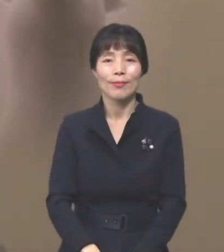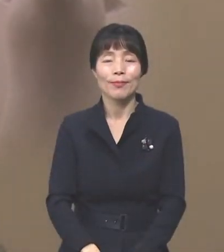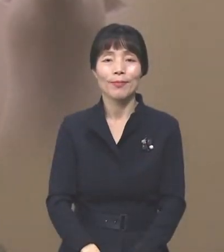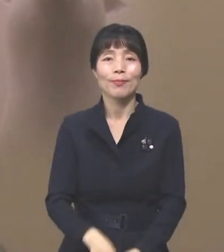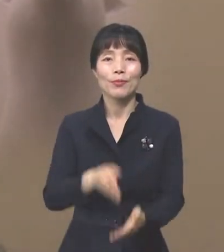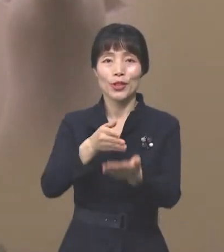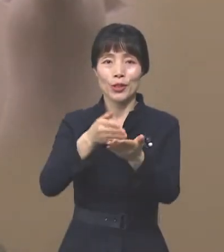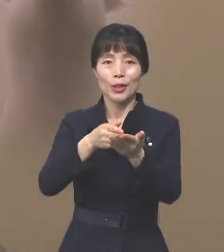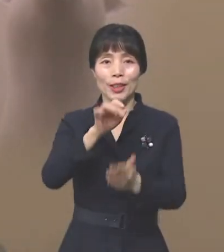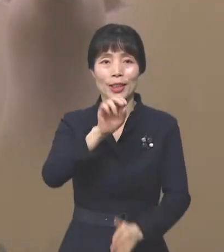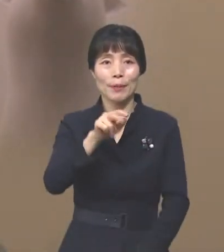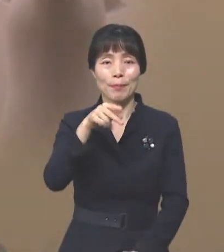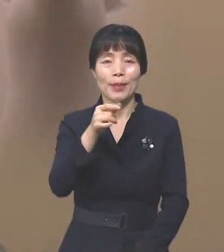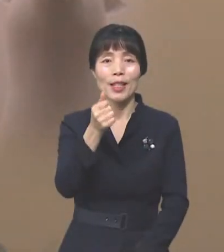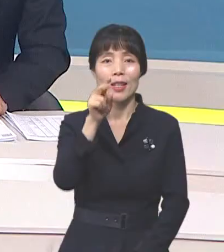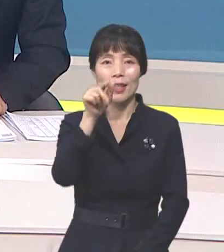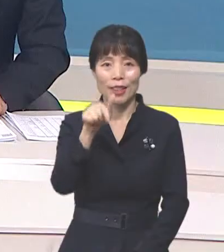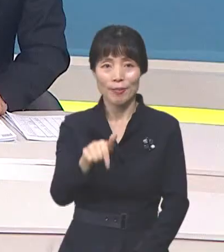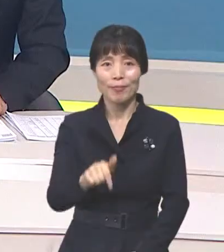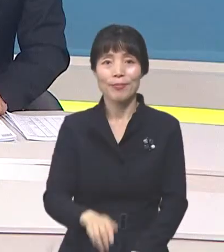티브로드 뉴스 임세혁입니다.